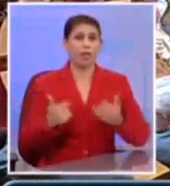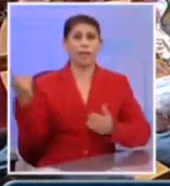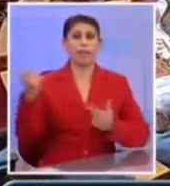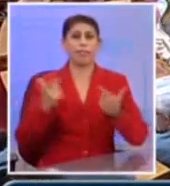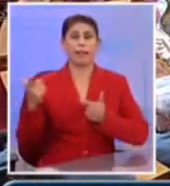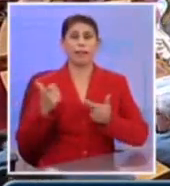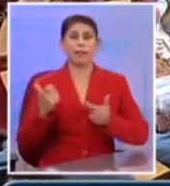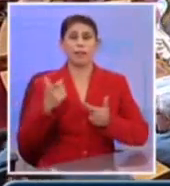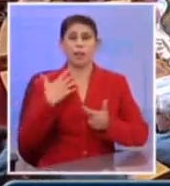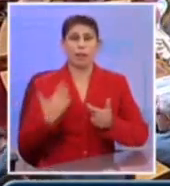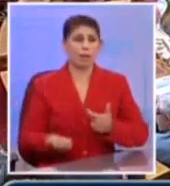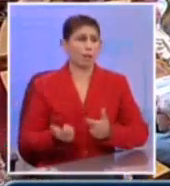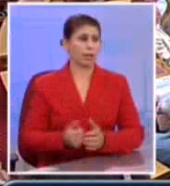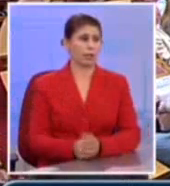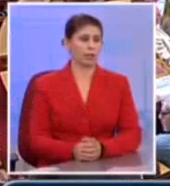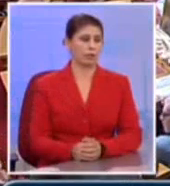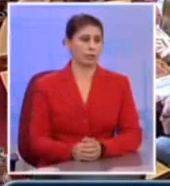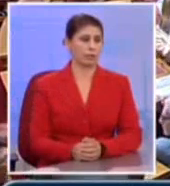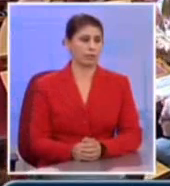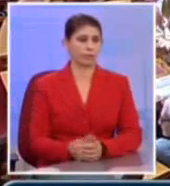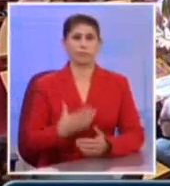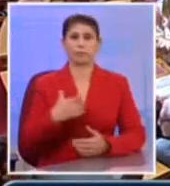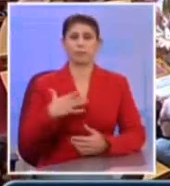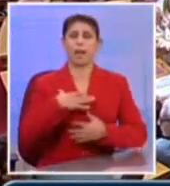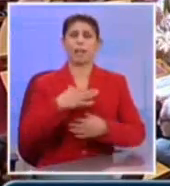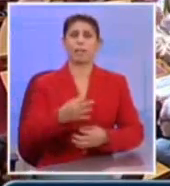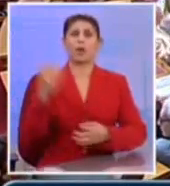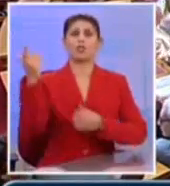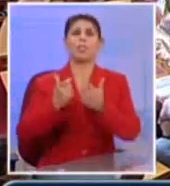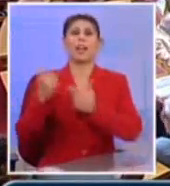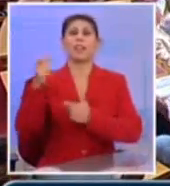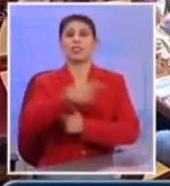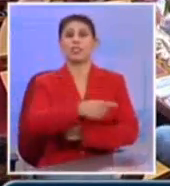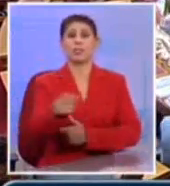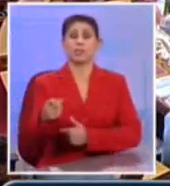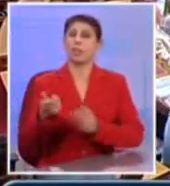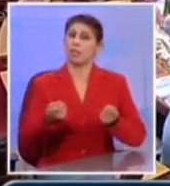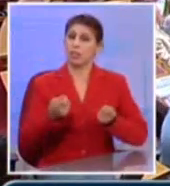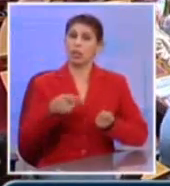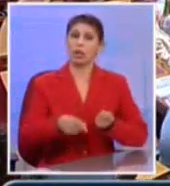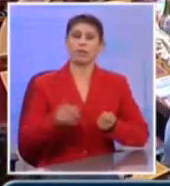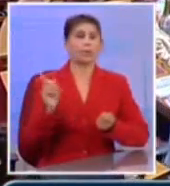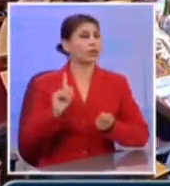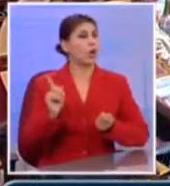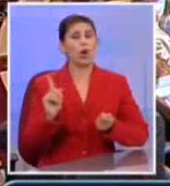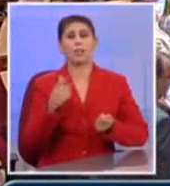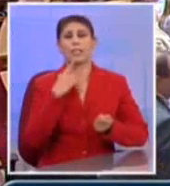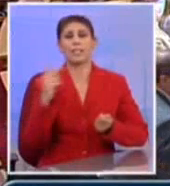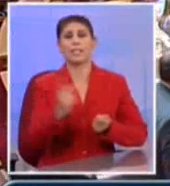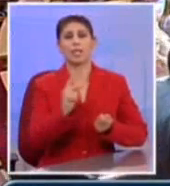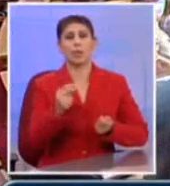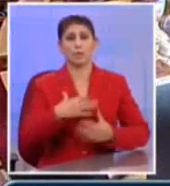Έχουν οριστεί. Είναι προσχεδιασμένο, κύριε Πρόεδρε. Επιτρέψτε σας παρακαλώ. Όχι σαν